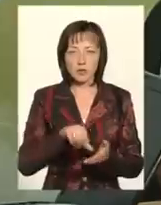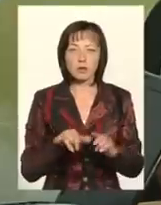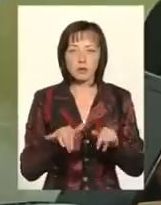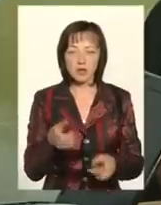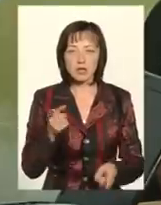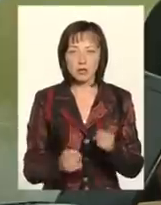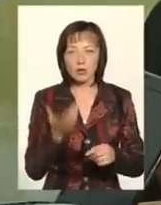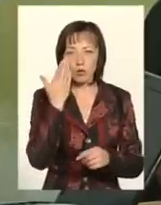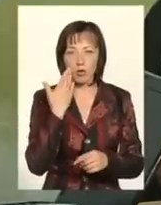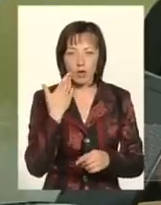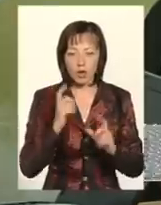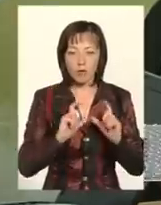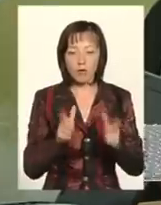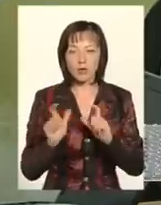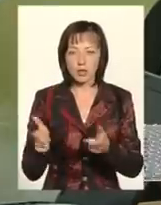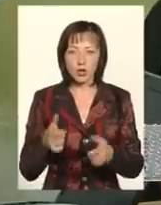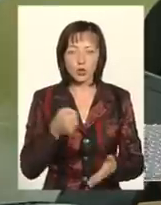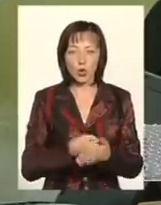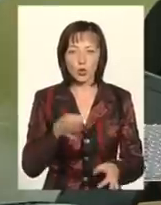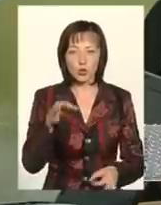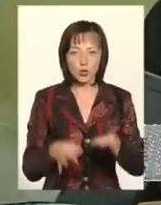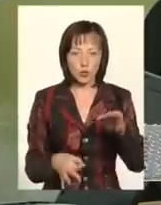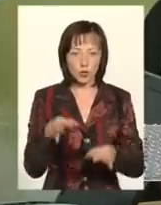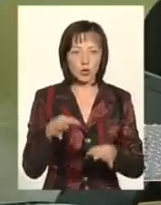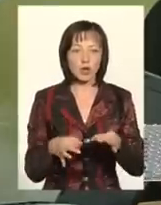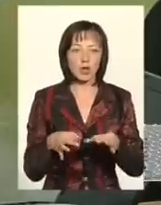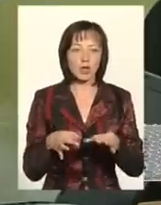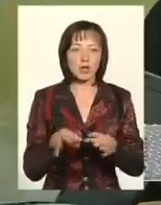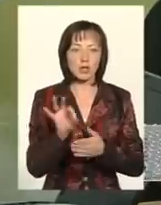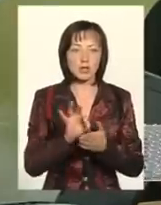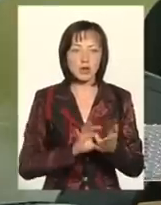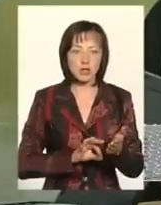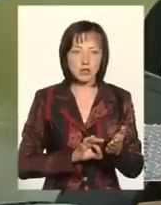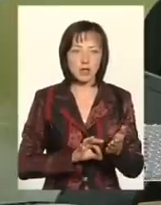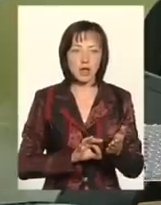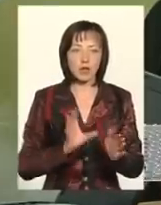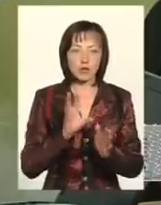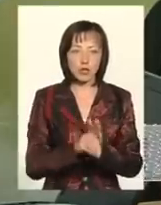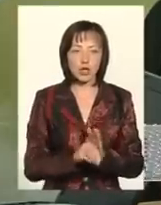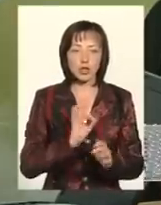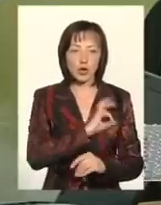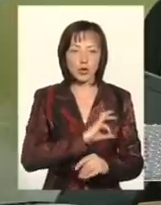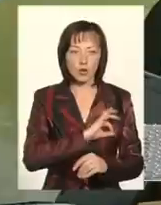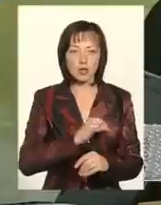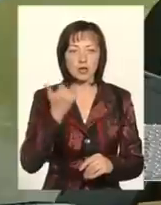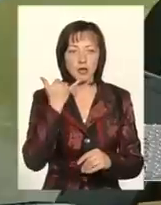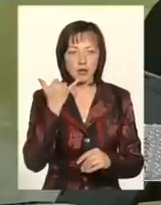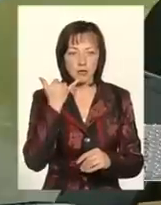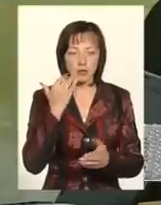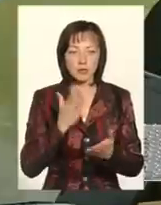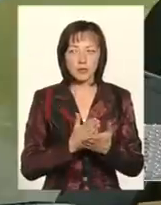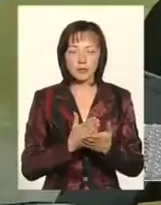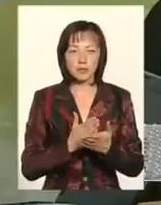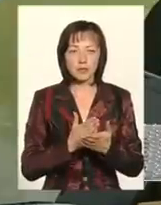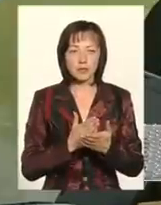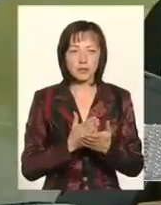дійсності коли приходять повістки до суду включається зразу же до справи юрист будуть номера телефонів контактні так само і